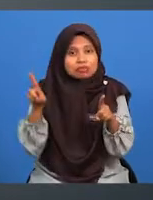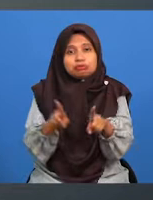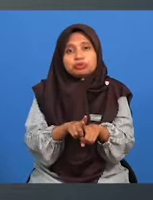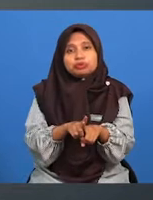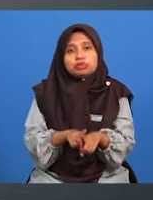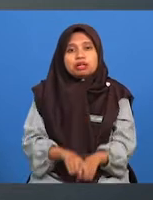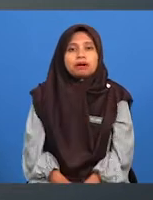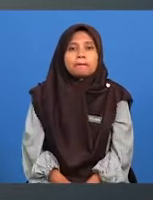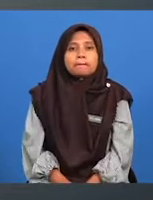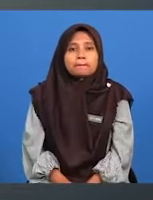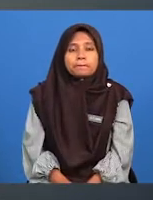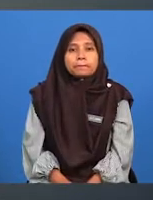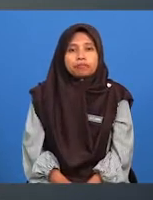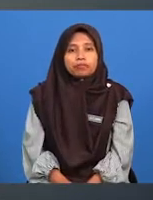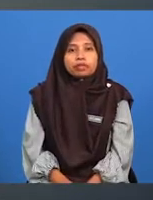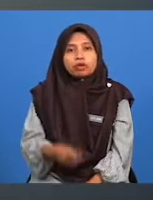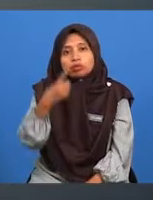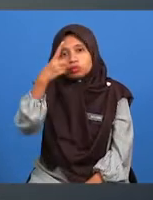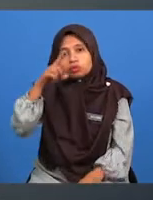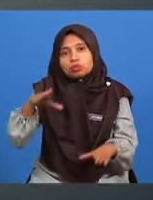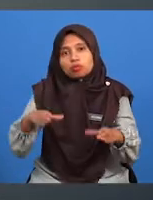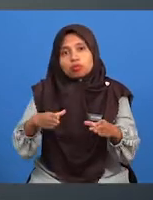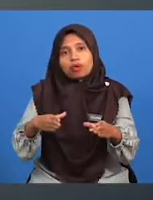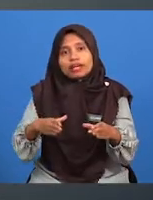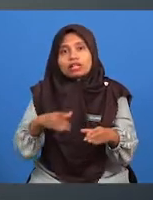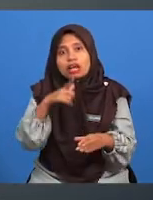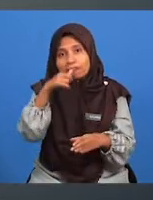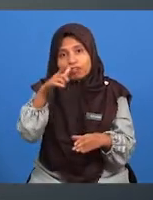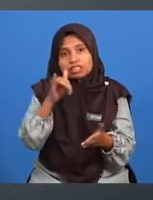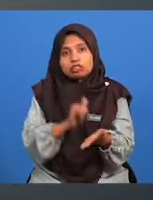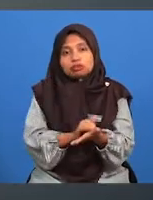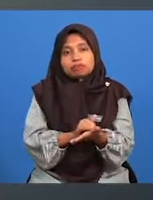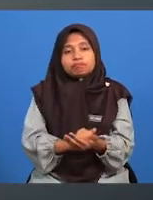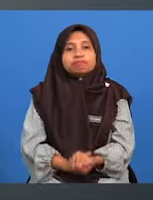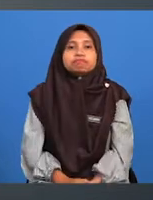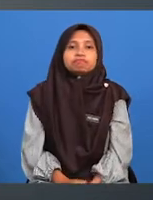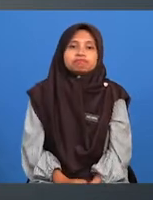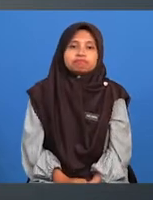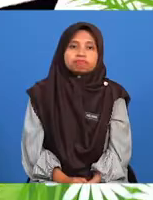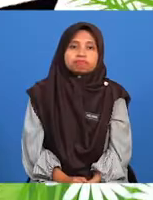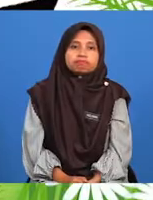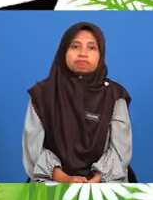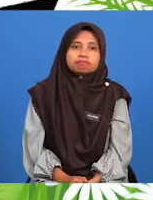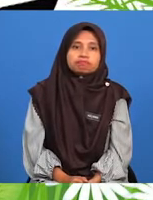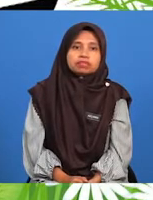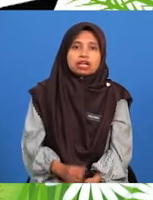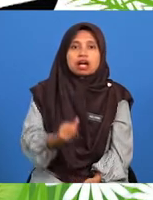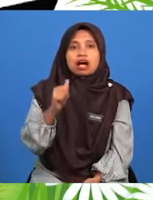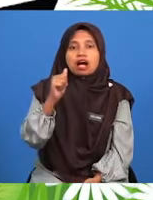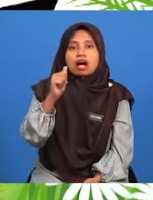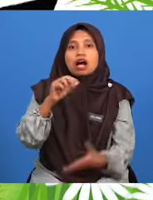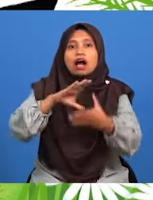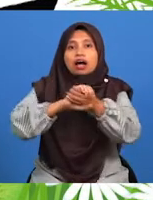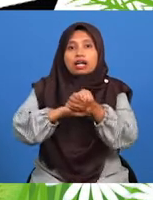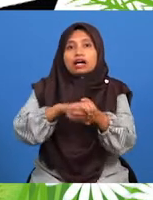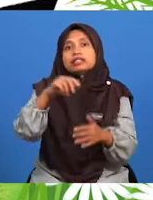kedua-duanya tidak dipaksa untuk melakukan akad pinjaman tersebut. Akad